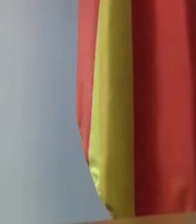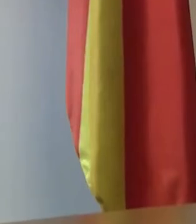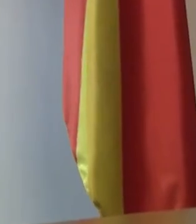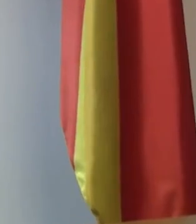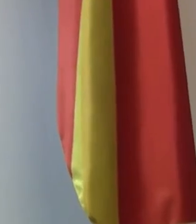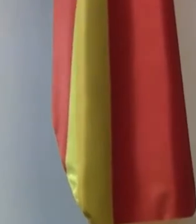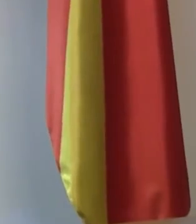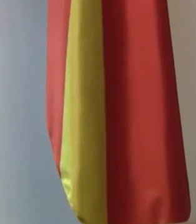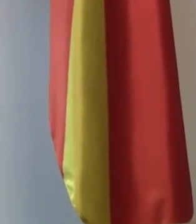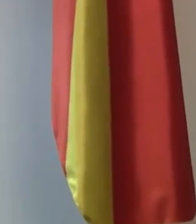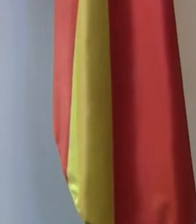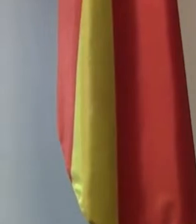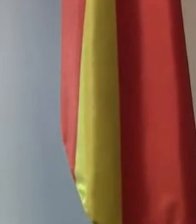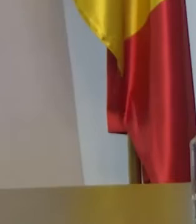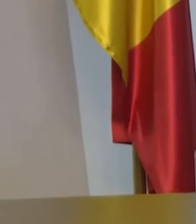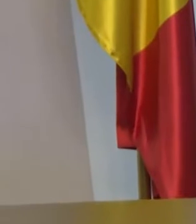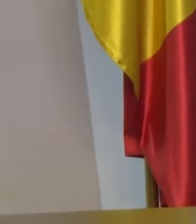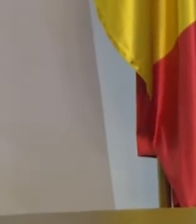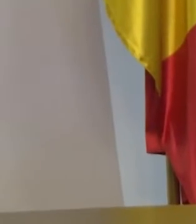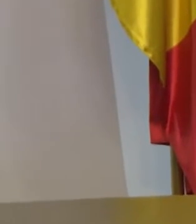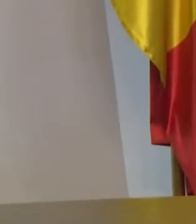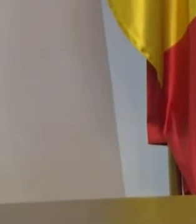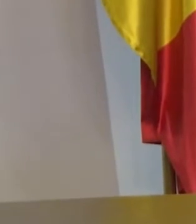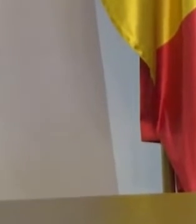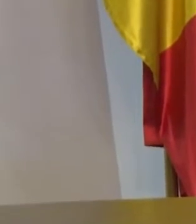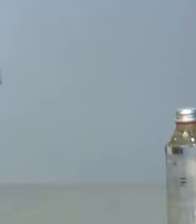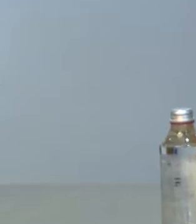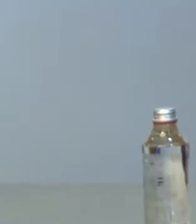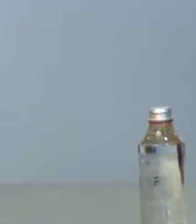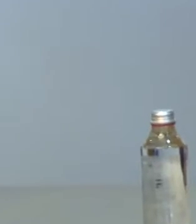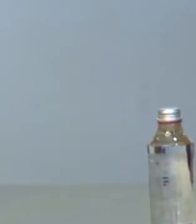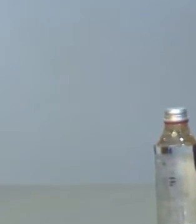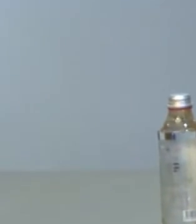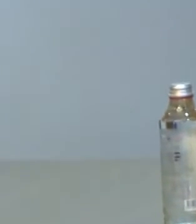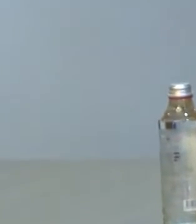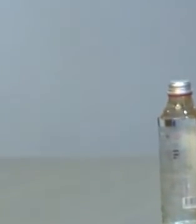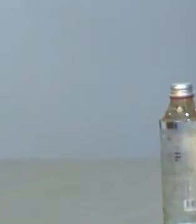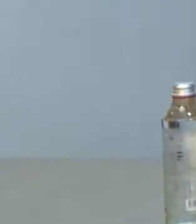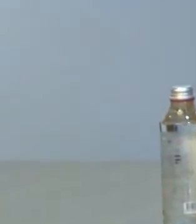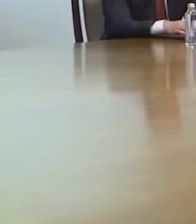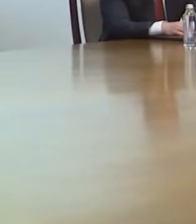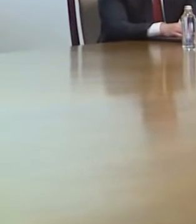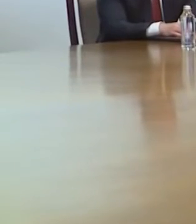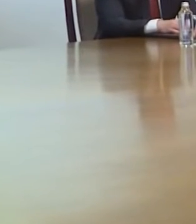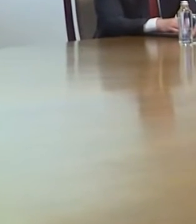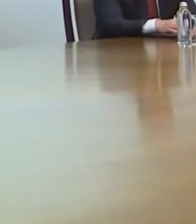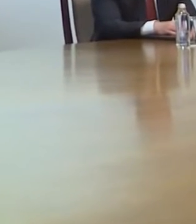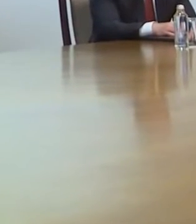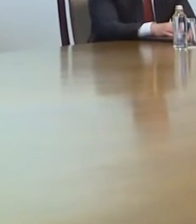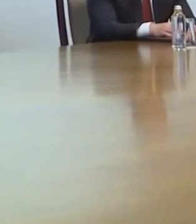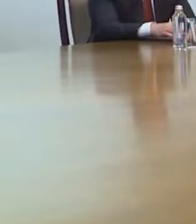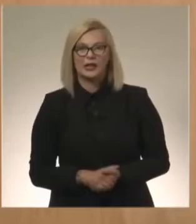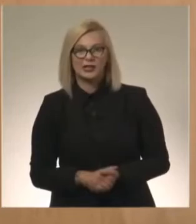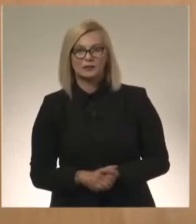Dimitar Kovacevski po punojnë të fokusuar në plotësimin e standardeve që i kanë caktuar dhe shpreson se për shpejt kohë do të